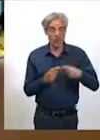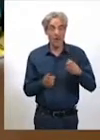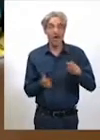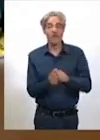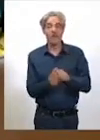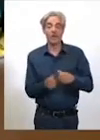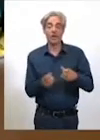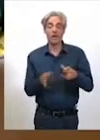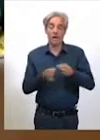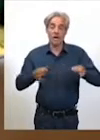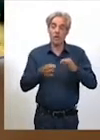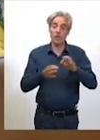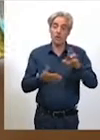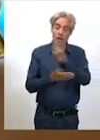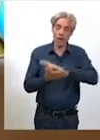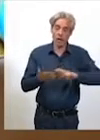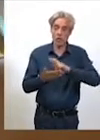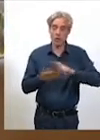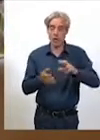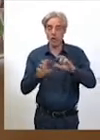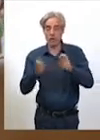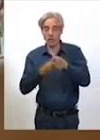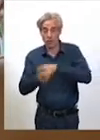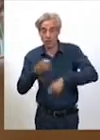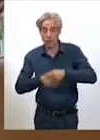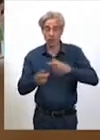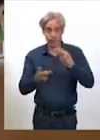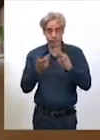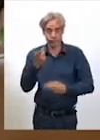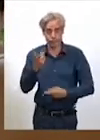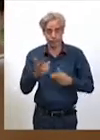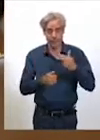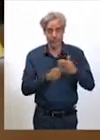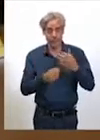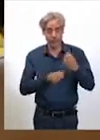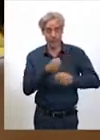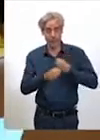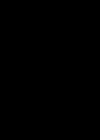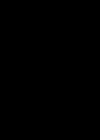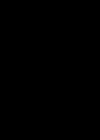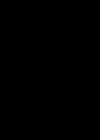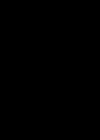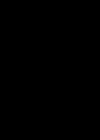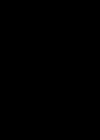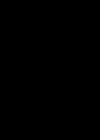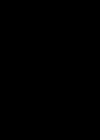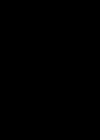régionale. Donc ça, c'est toute une liste d'actions qu'on est en train de mettre en œuvre et qu'on mettra en œuvre tout au long du mandat.